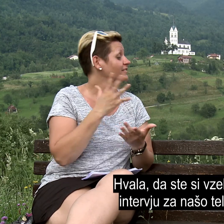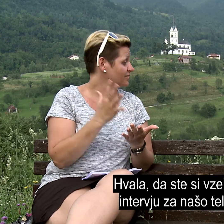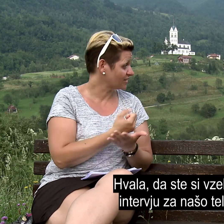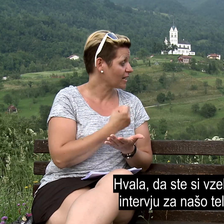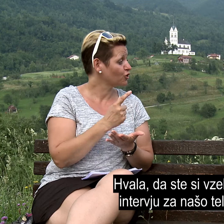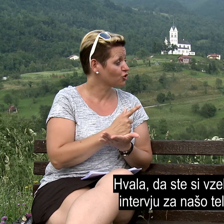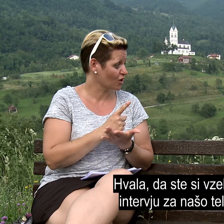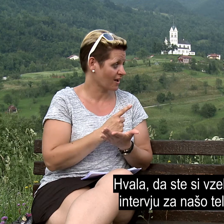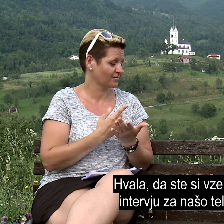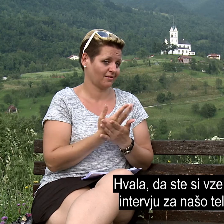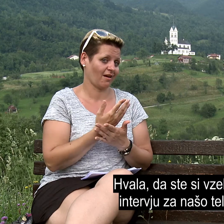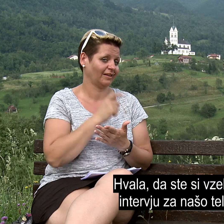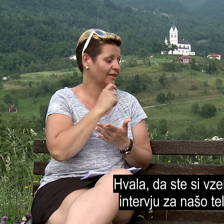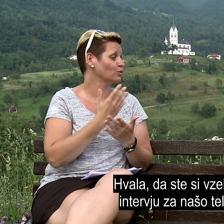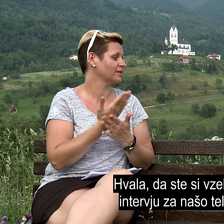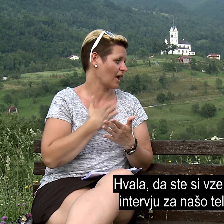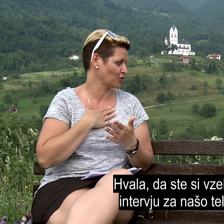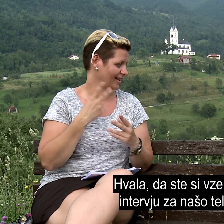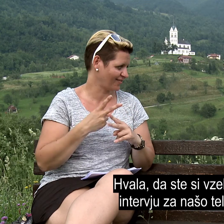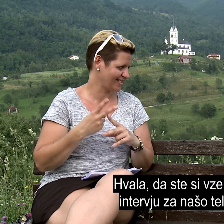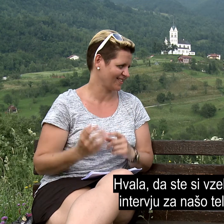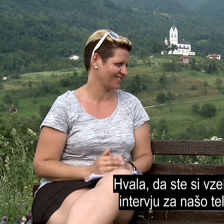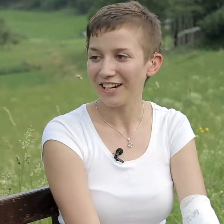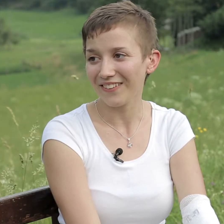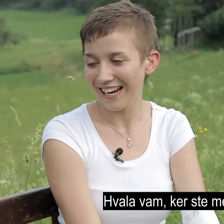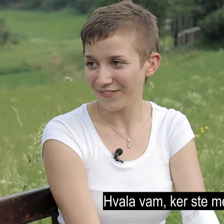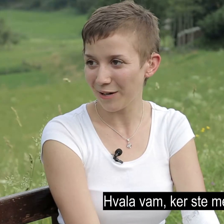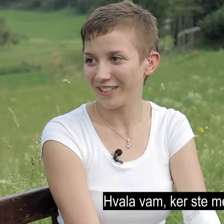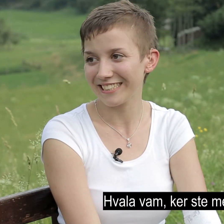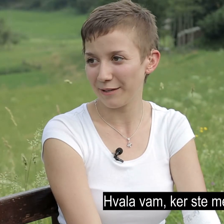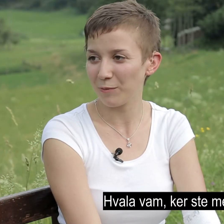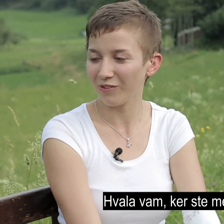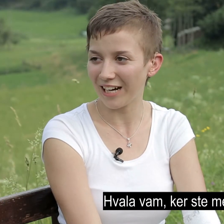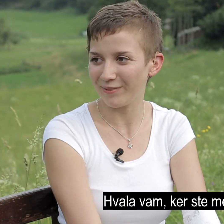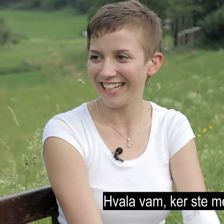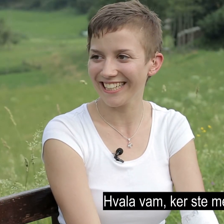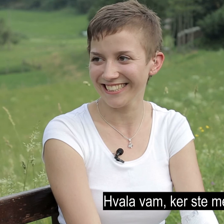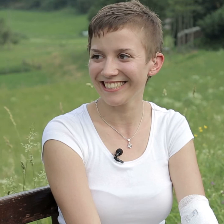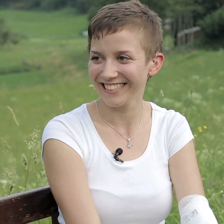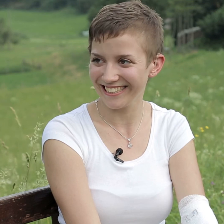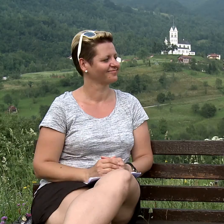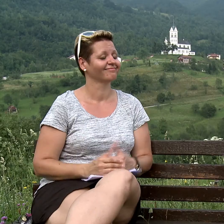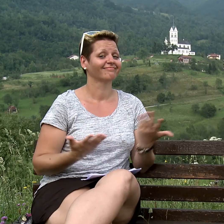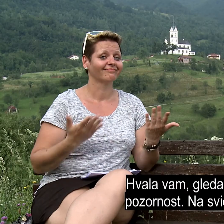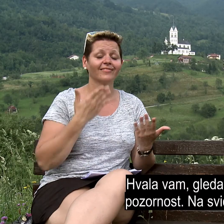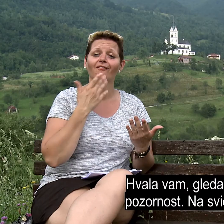da ste vzeli čas za intervju za našo televizijo. Hvala vam, ker ste me povabili.